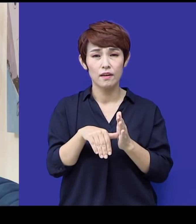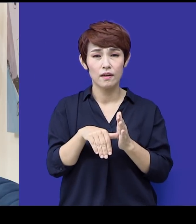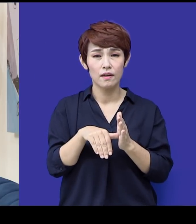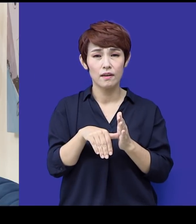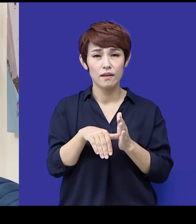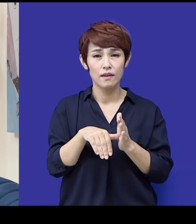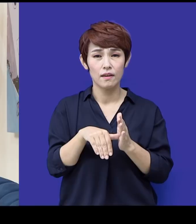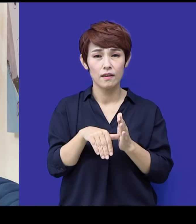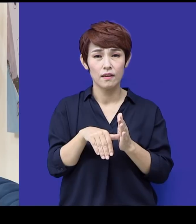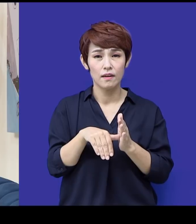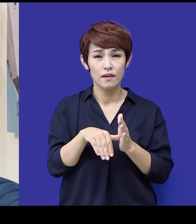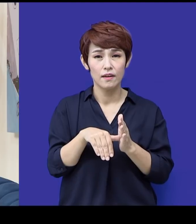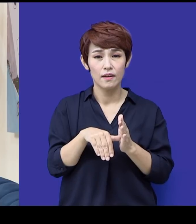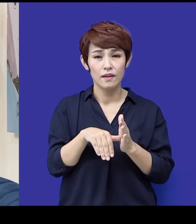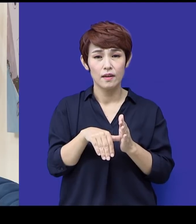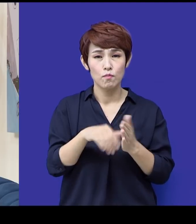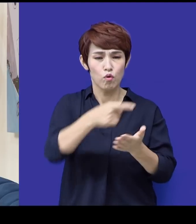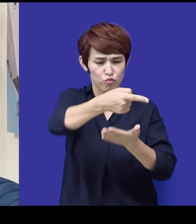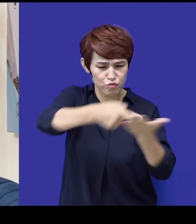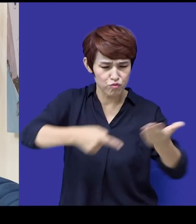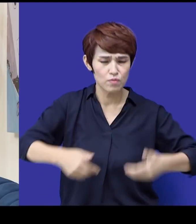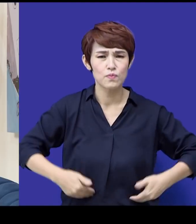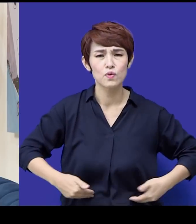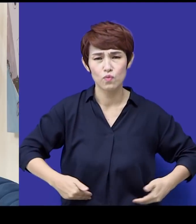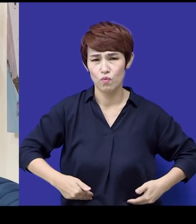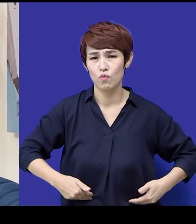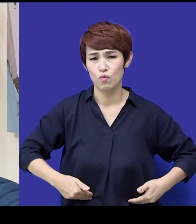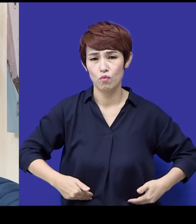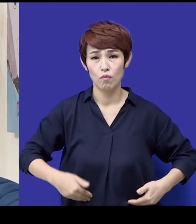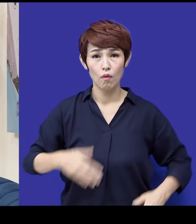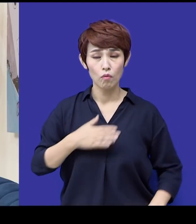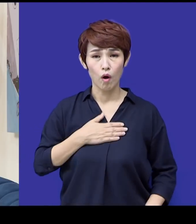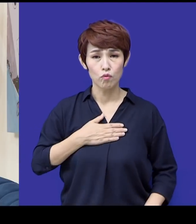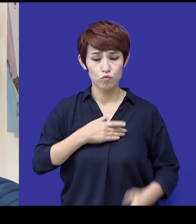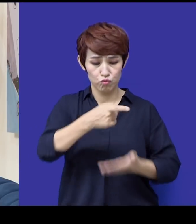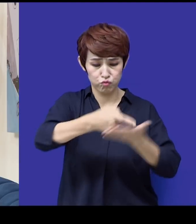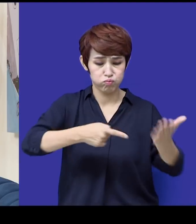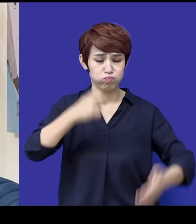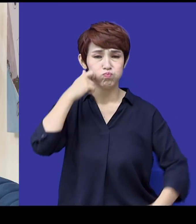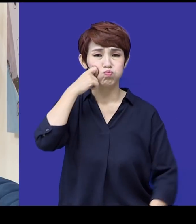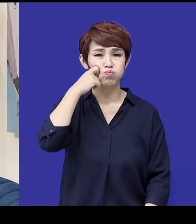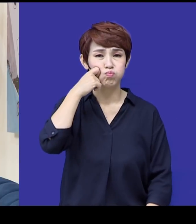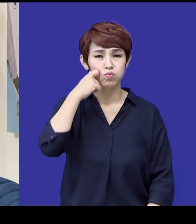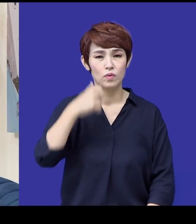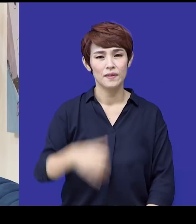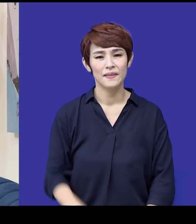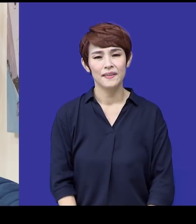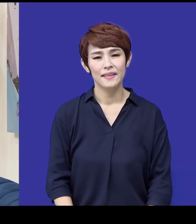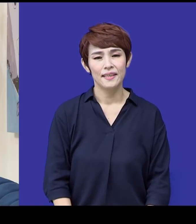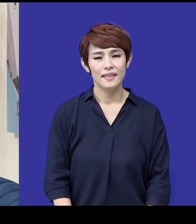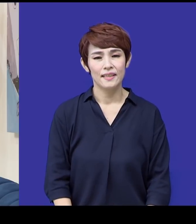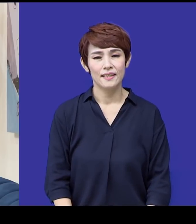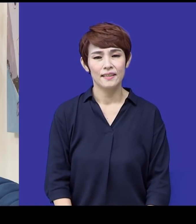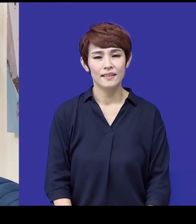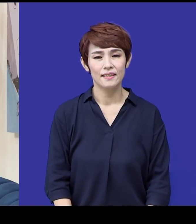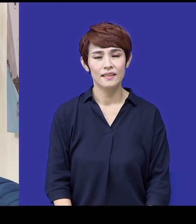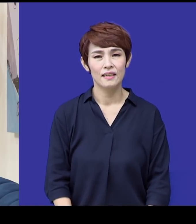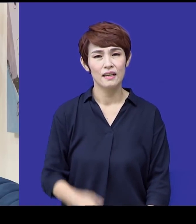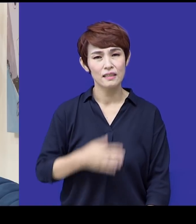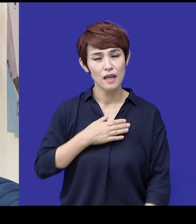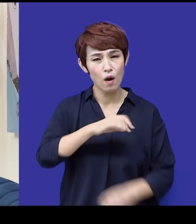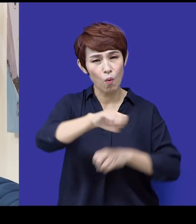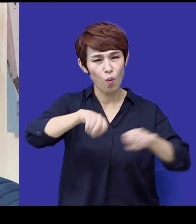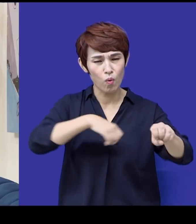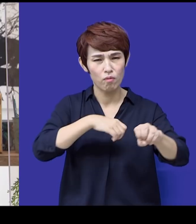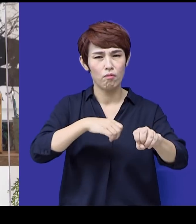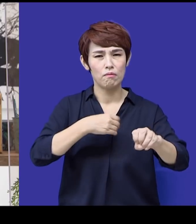그 수술도 해야 되고 예. 이런데 나는 못 하잖아요. 예. 그 얘기를 가 있어 보니까 내가